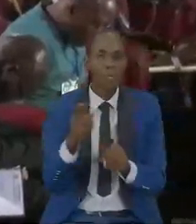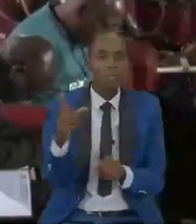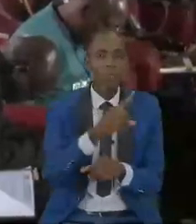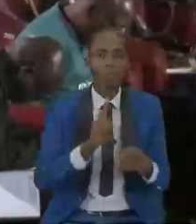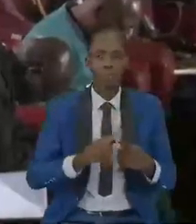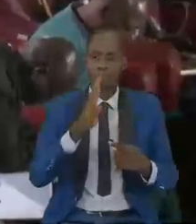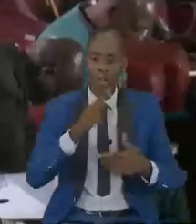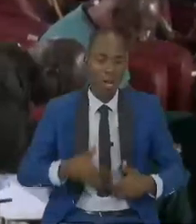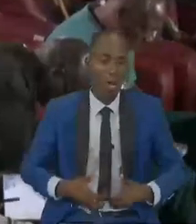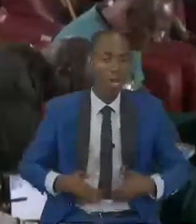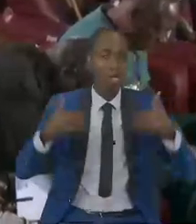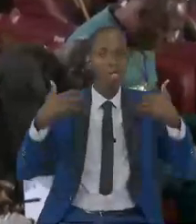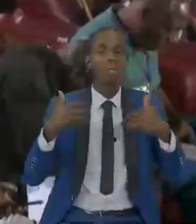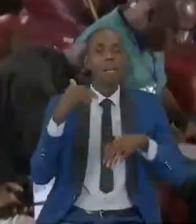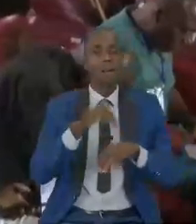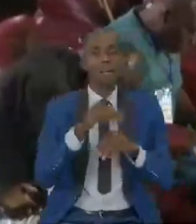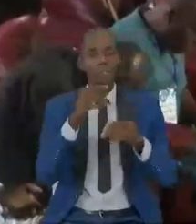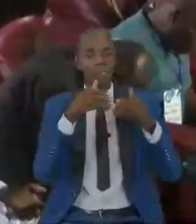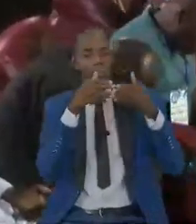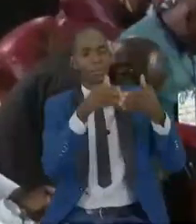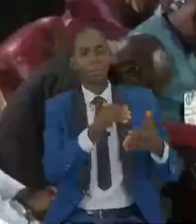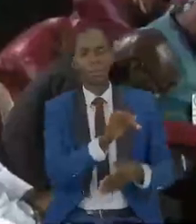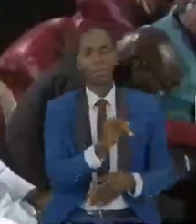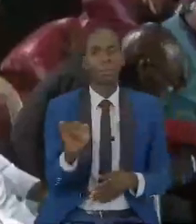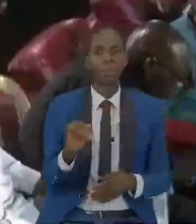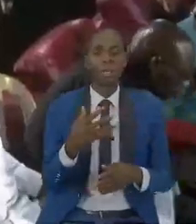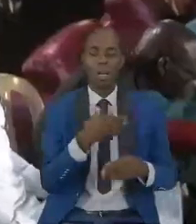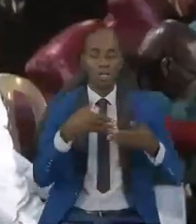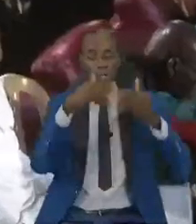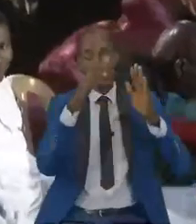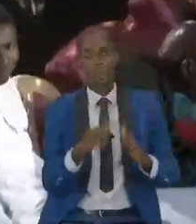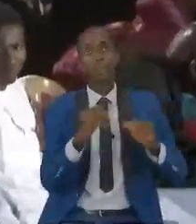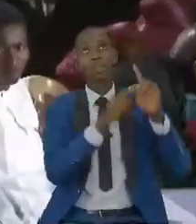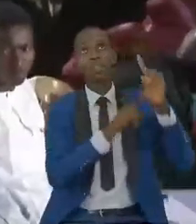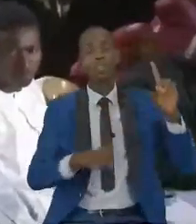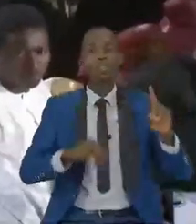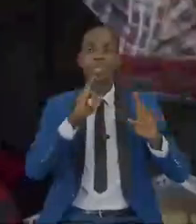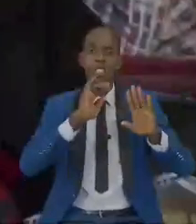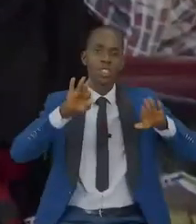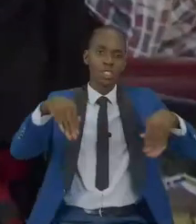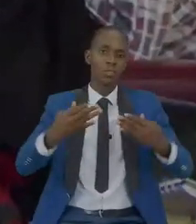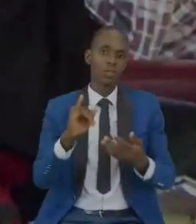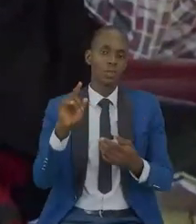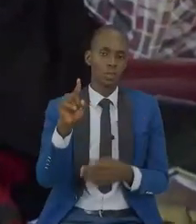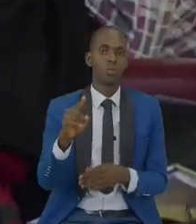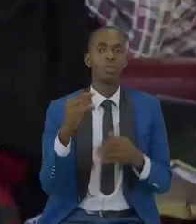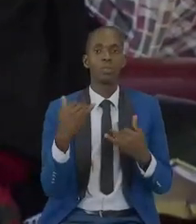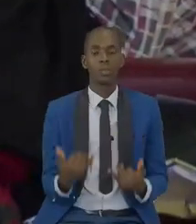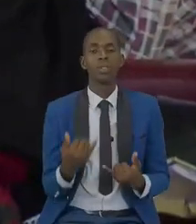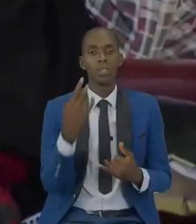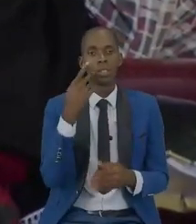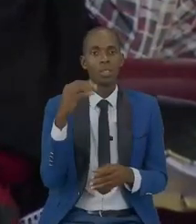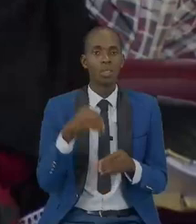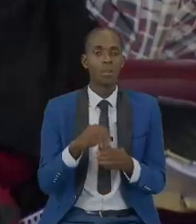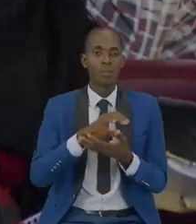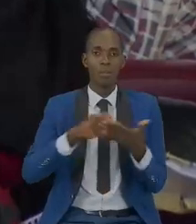rien ne te fasse pas t'irriter. Et contre le guide, la direction que le Seigneur